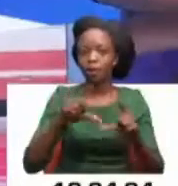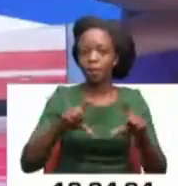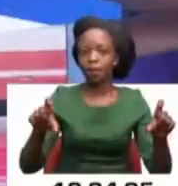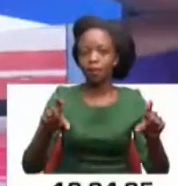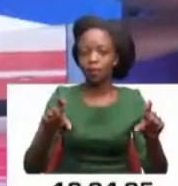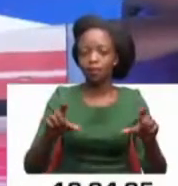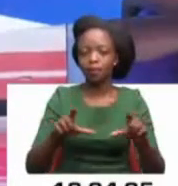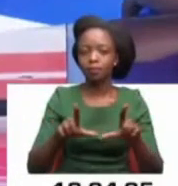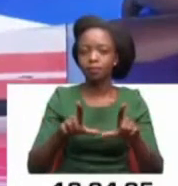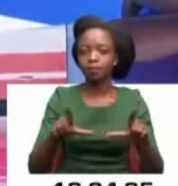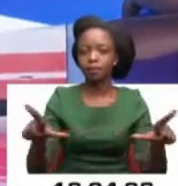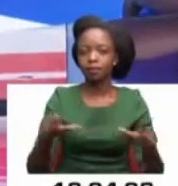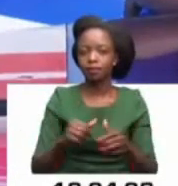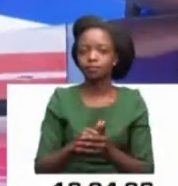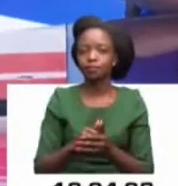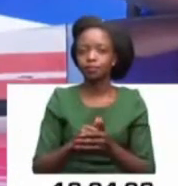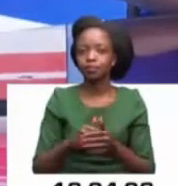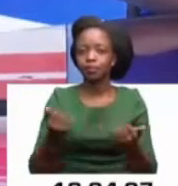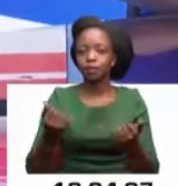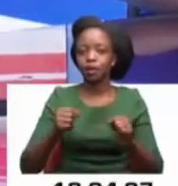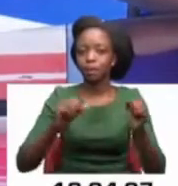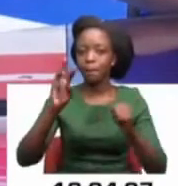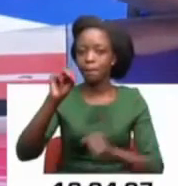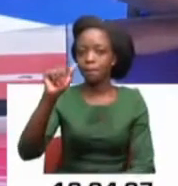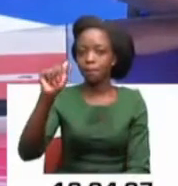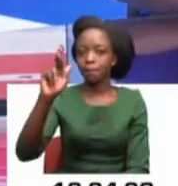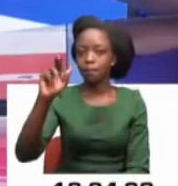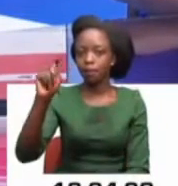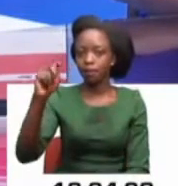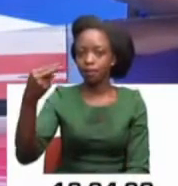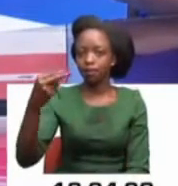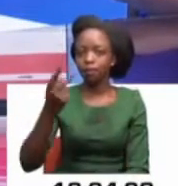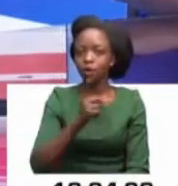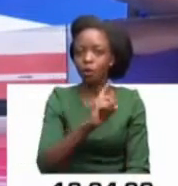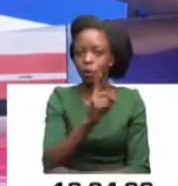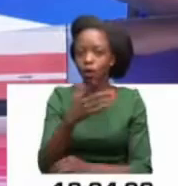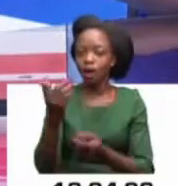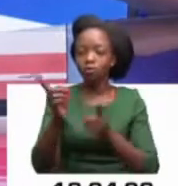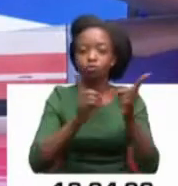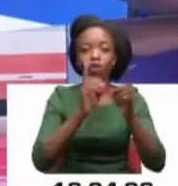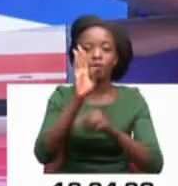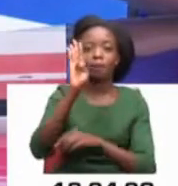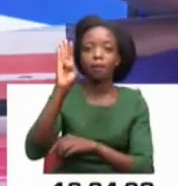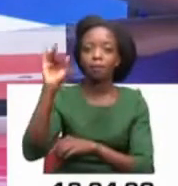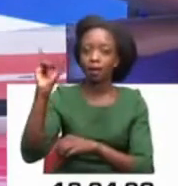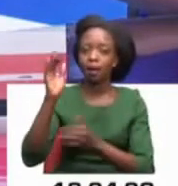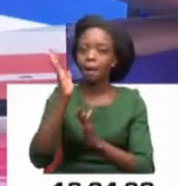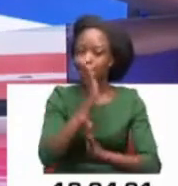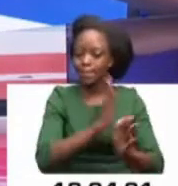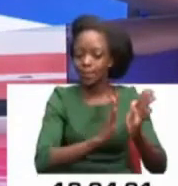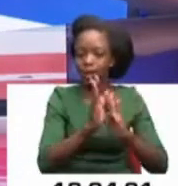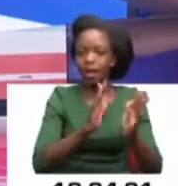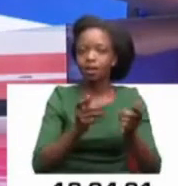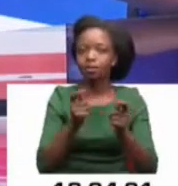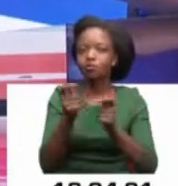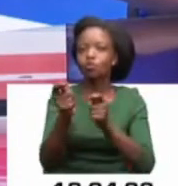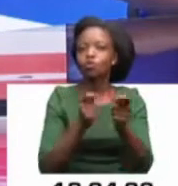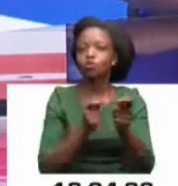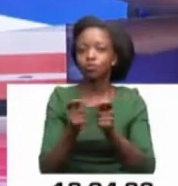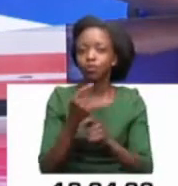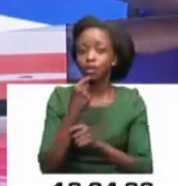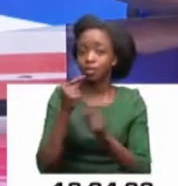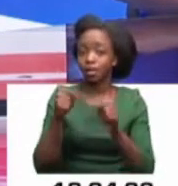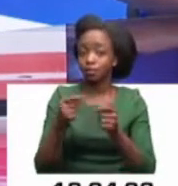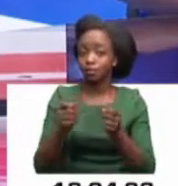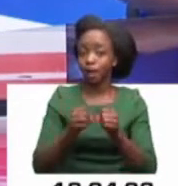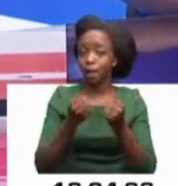Leko kinara wa chama cha na Kenya Martha Karua amekosoa jinsi misafara ya BBI inavyopangwa na kuendeshwa. Alisema